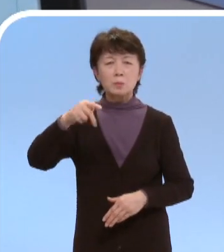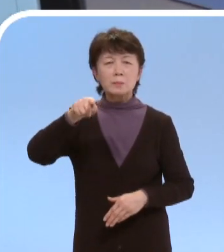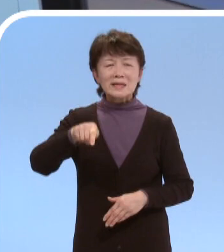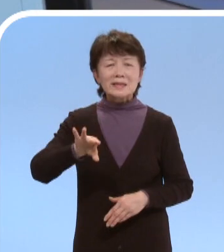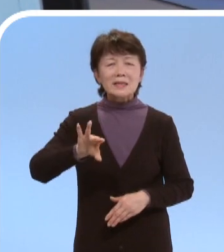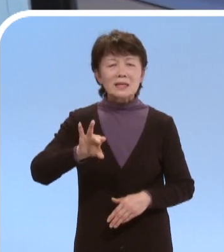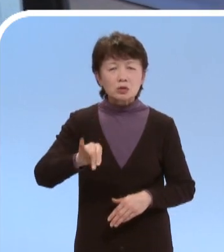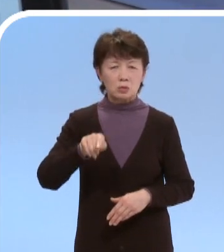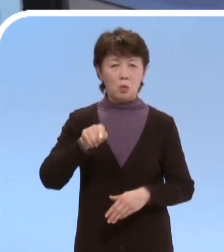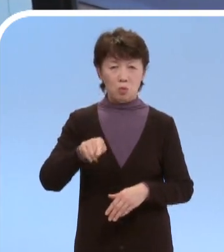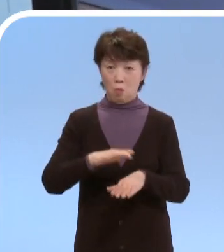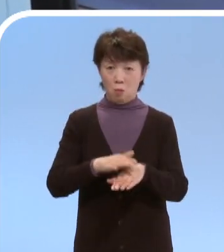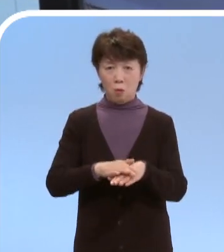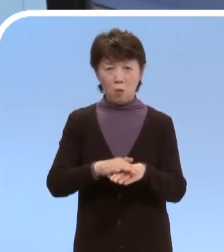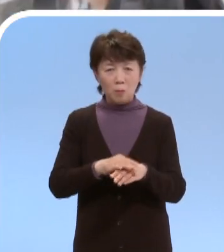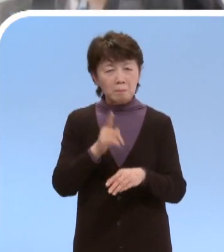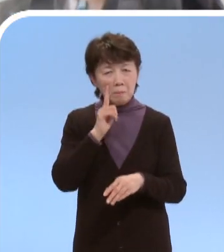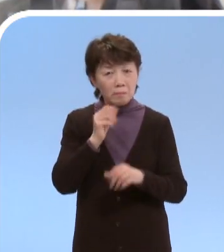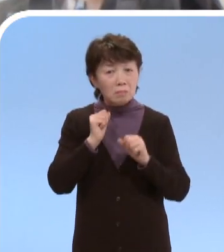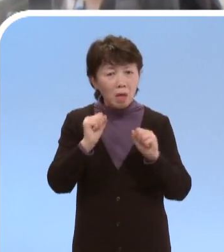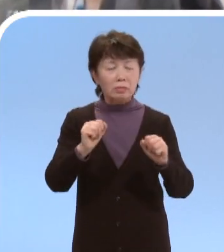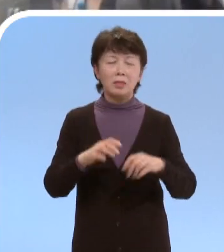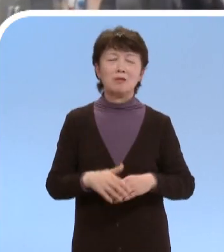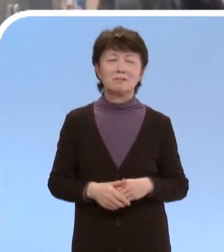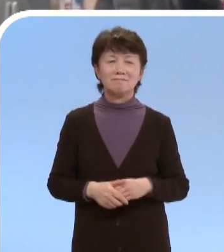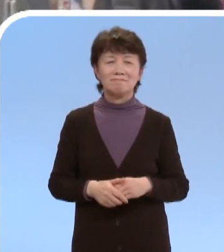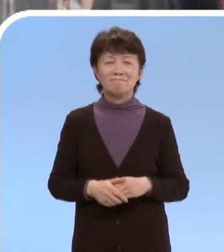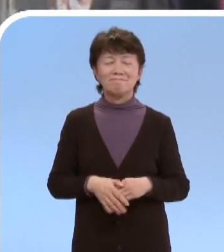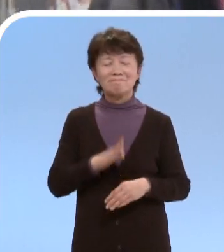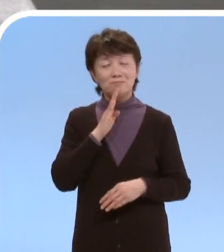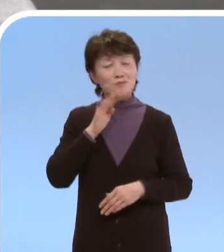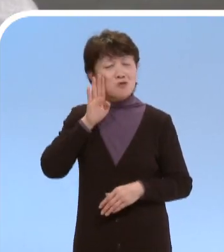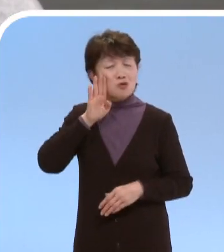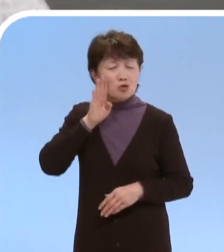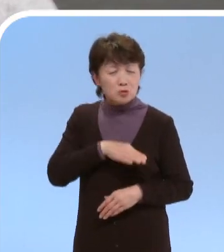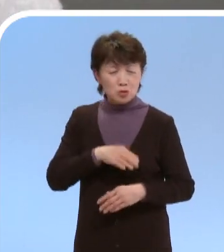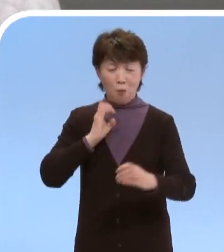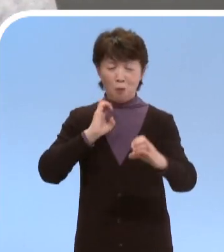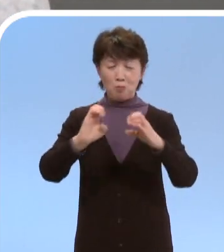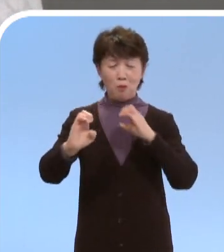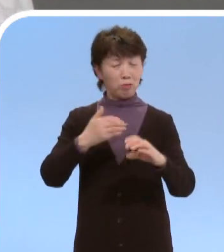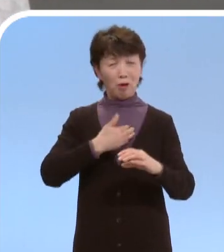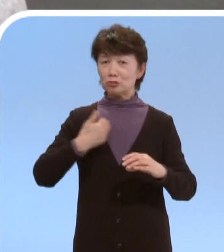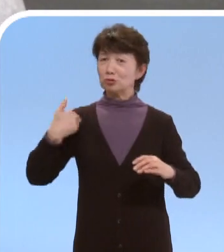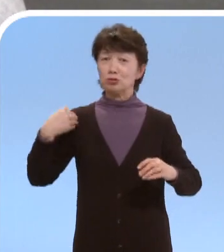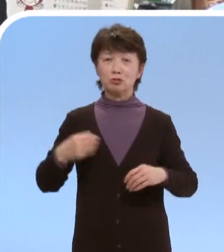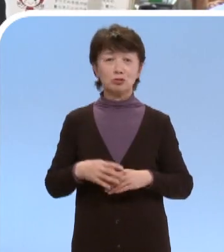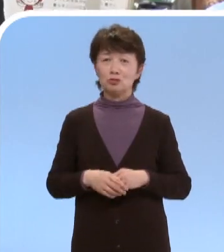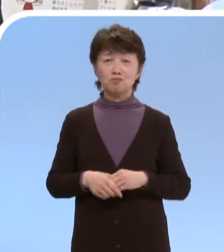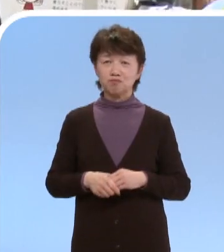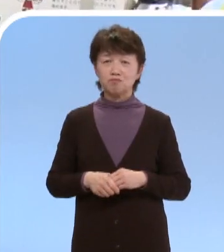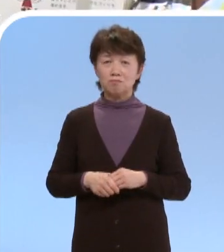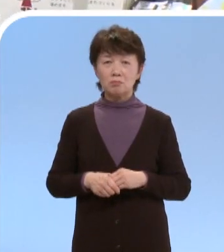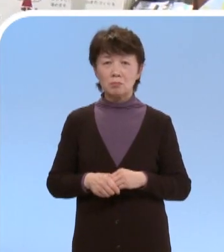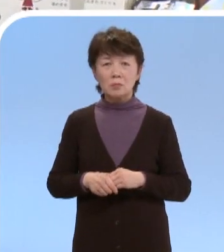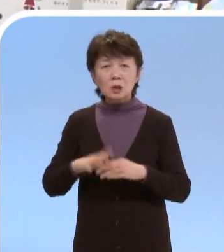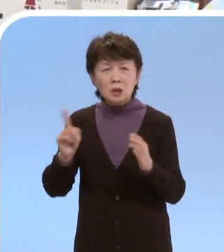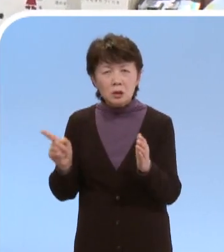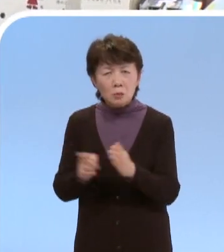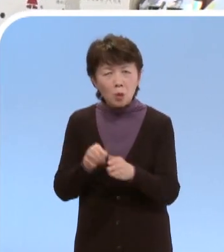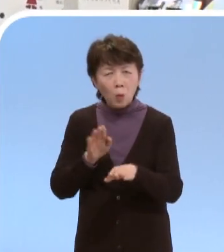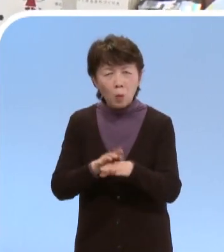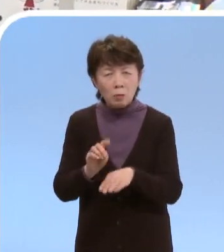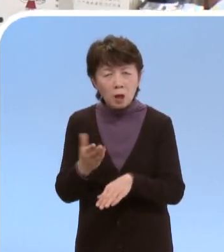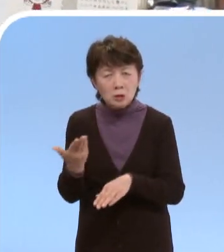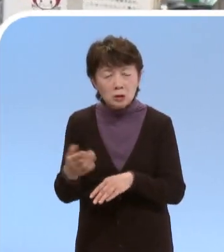導入しているんです。 ものすごくスムーズですよ。すごいな。 今まではどうしてたん